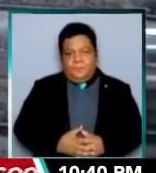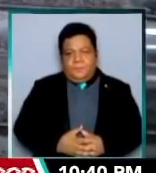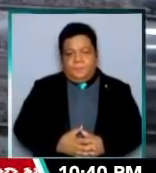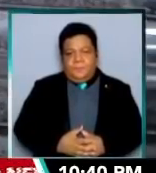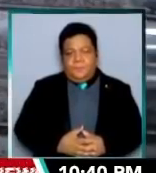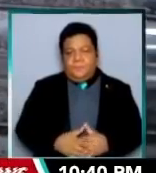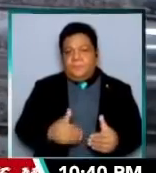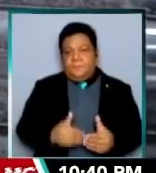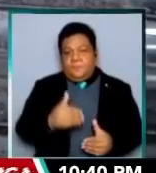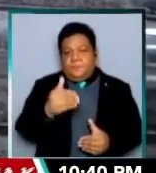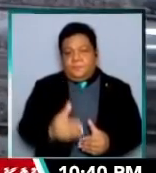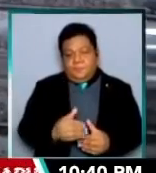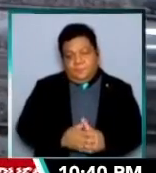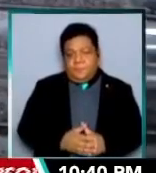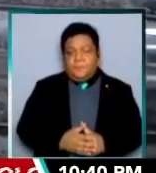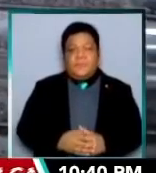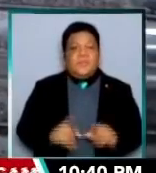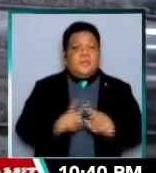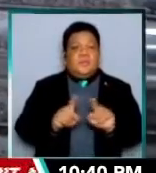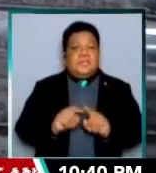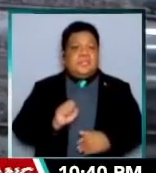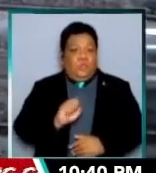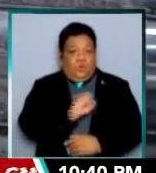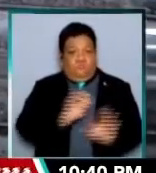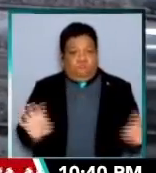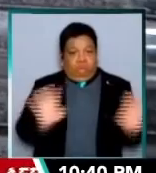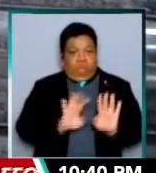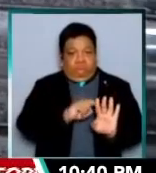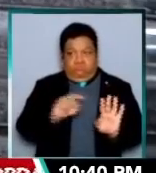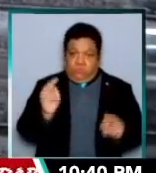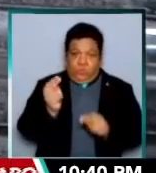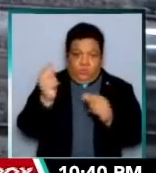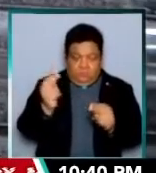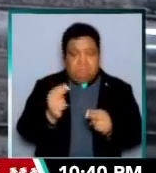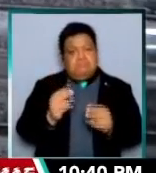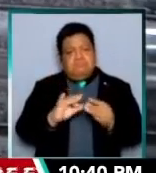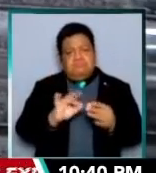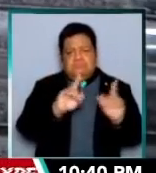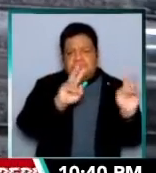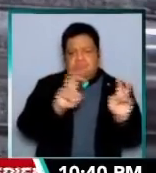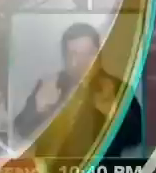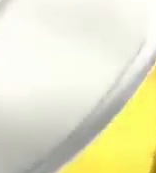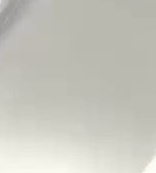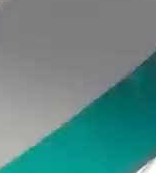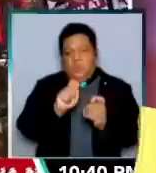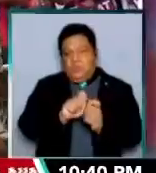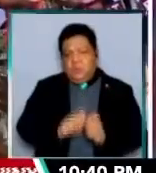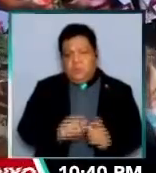Nagbigay rin ng kanilang opinyon ng ilang senatorial aspirants tungkol sa iba't ibang isyu ng bansa. May report si Mark Salazar.